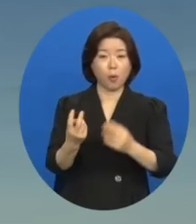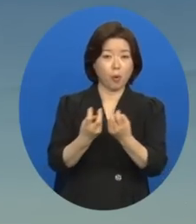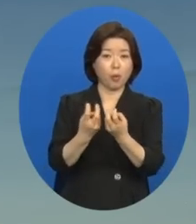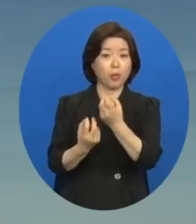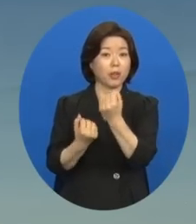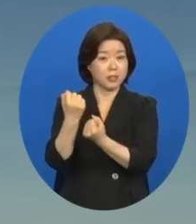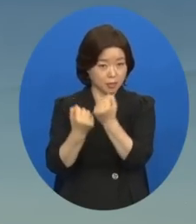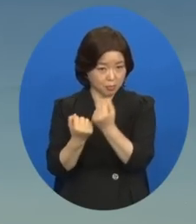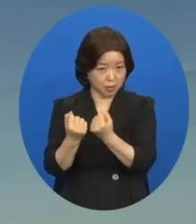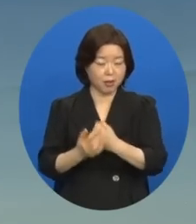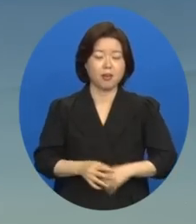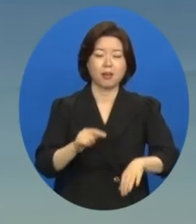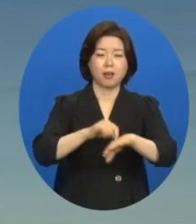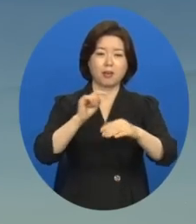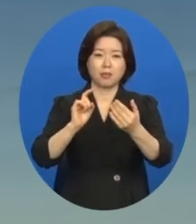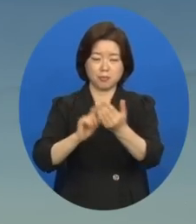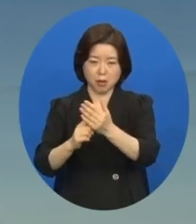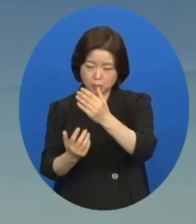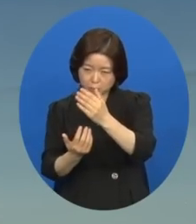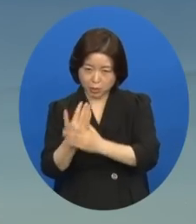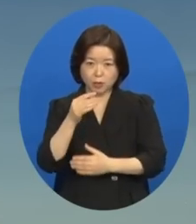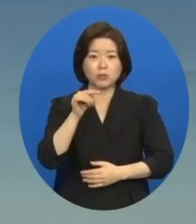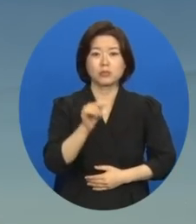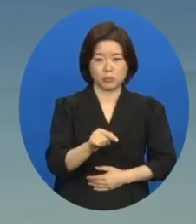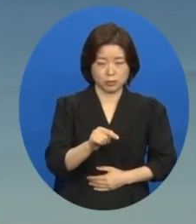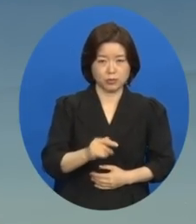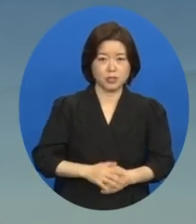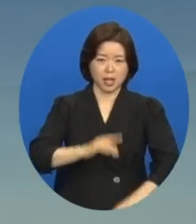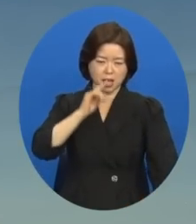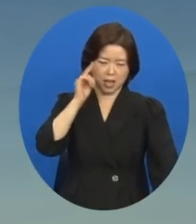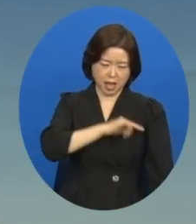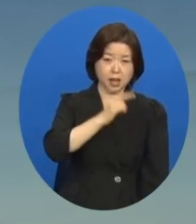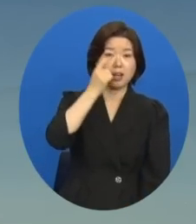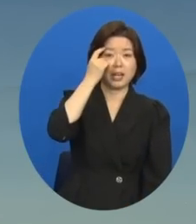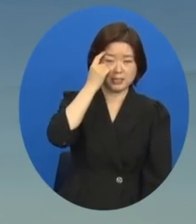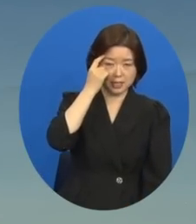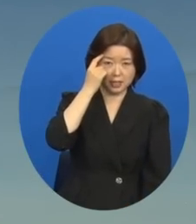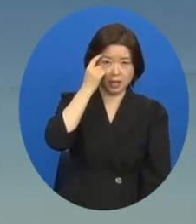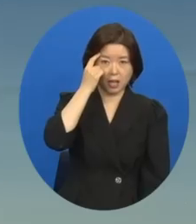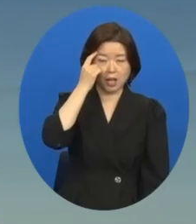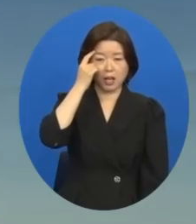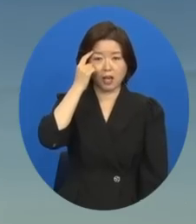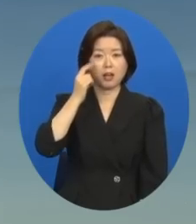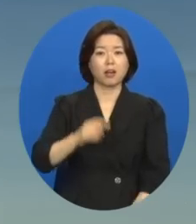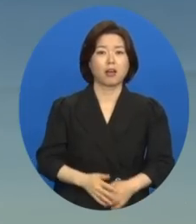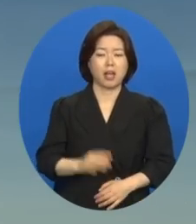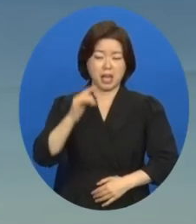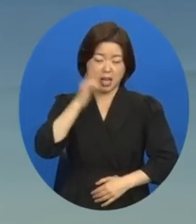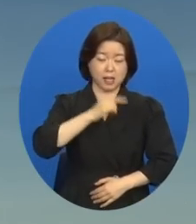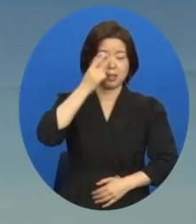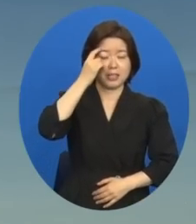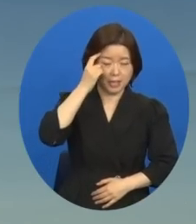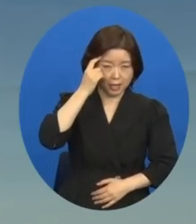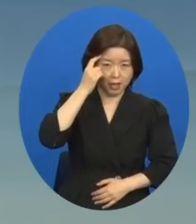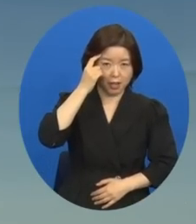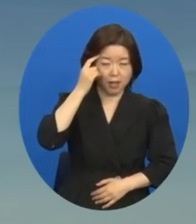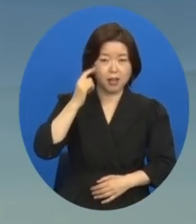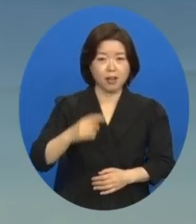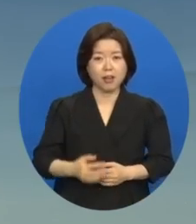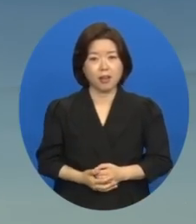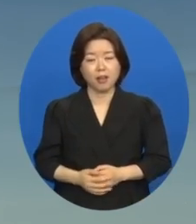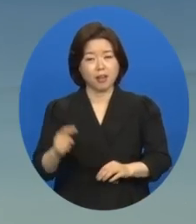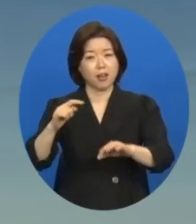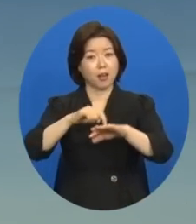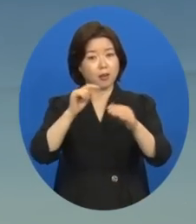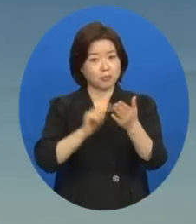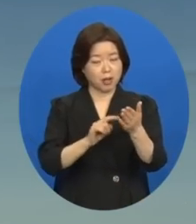설명하셨냐면, 마음에서 나오는 것은 악한 생각과 라고 말했습니다. 그러니